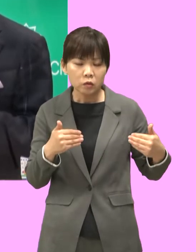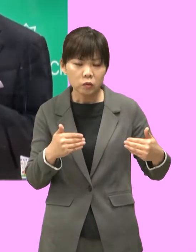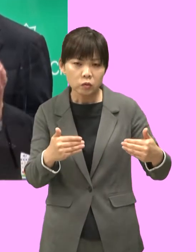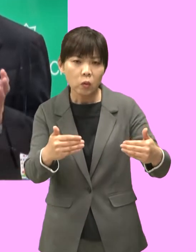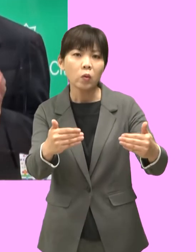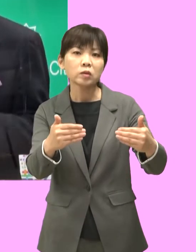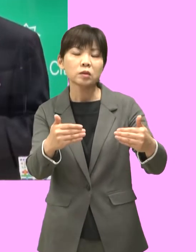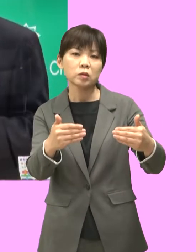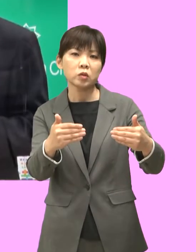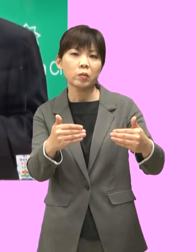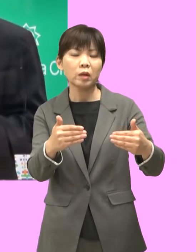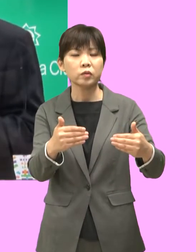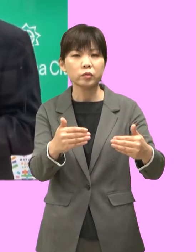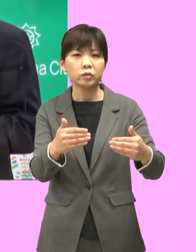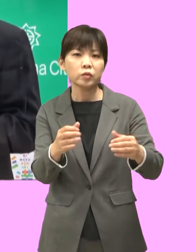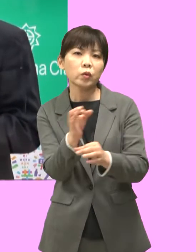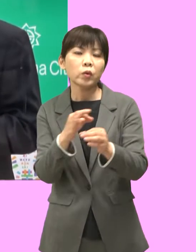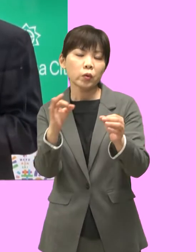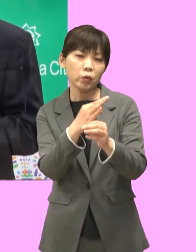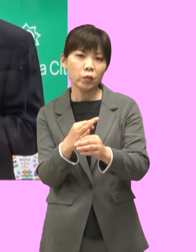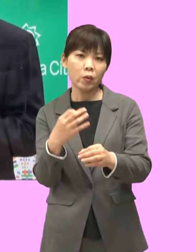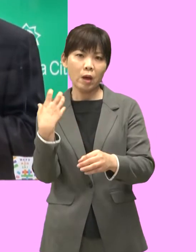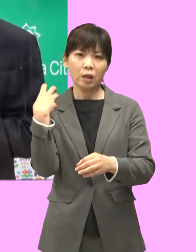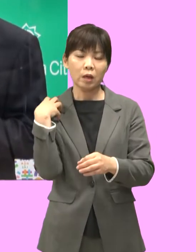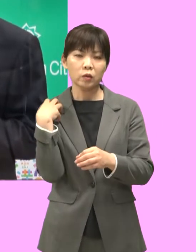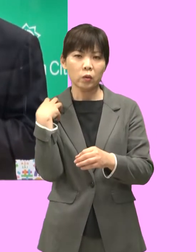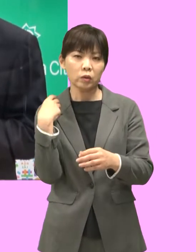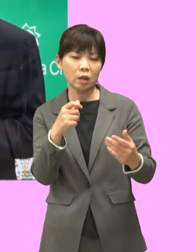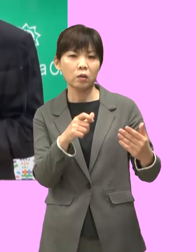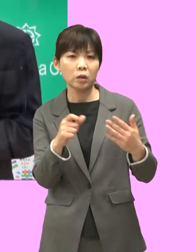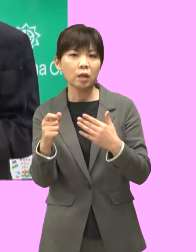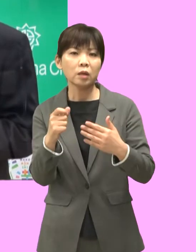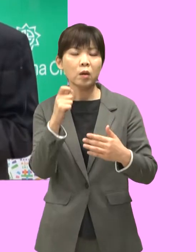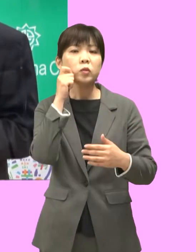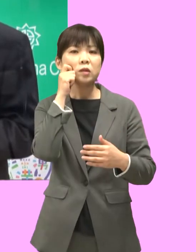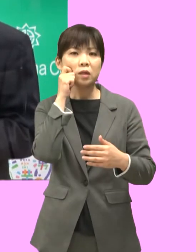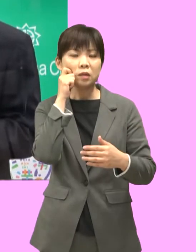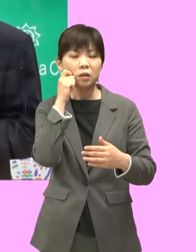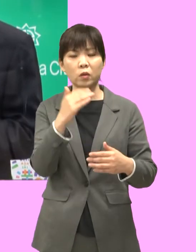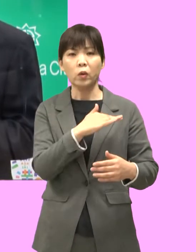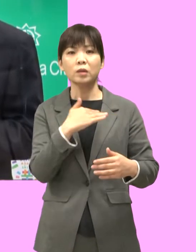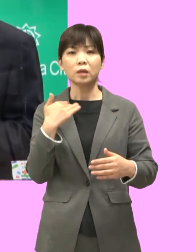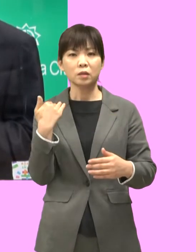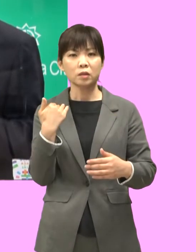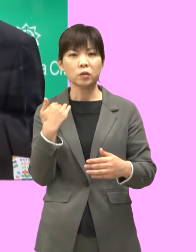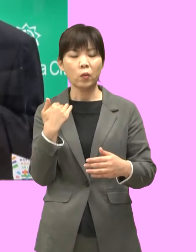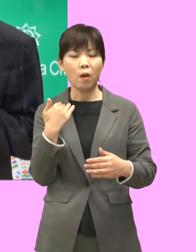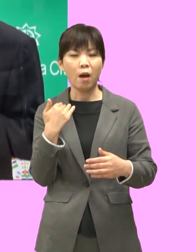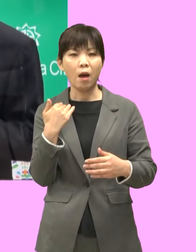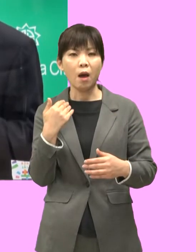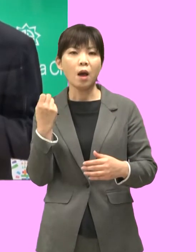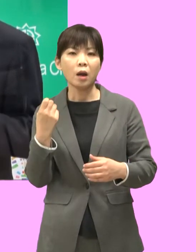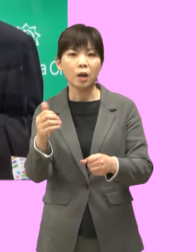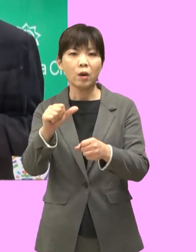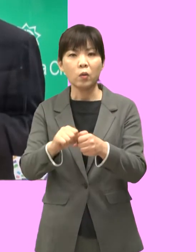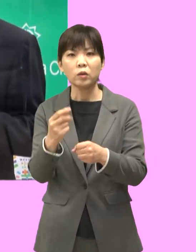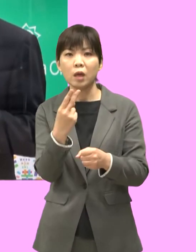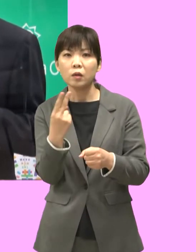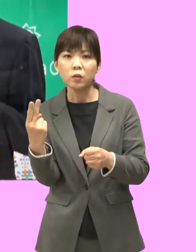け で、これを我々とすればできるだけ早く令和5年度までにはですね、中までには